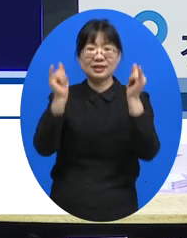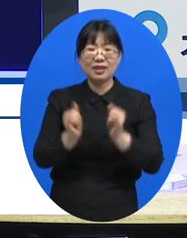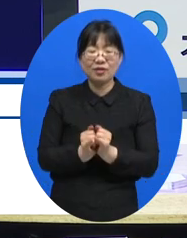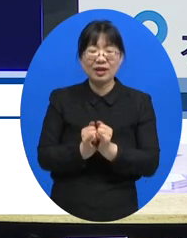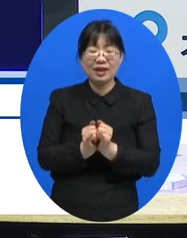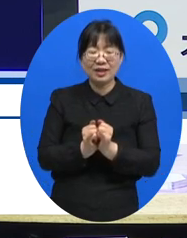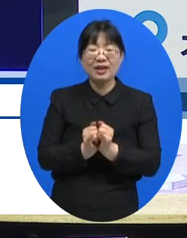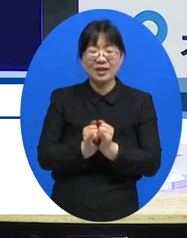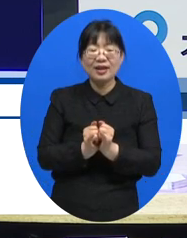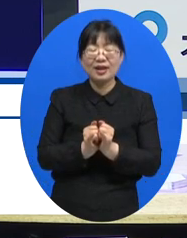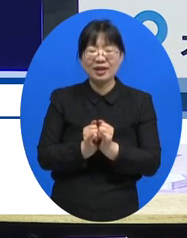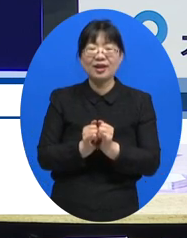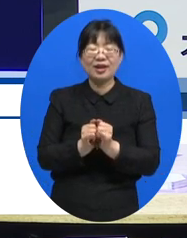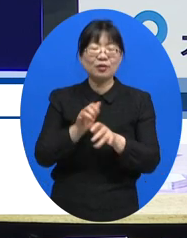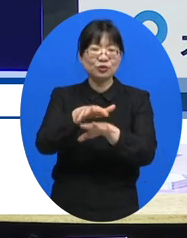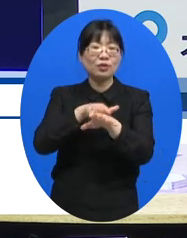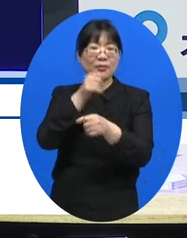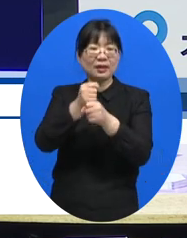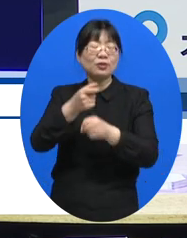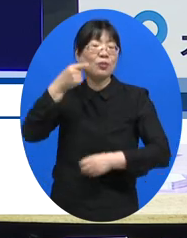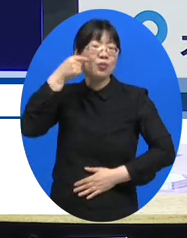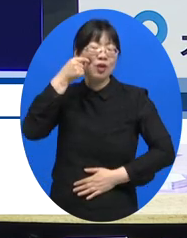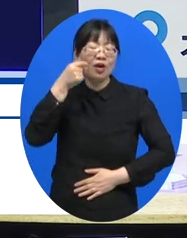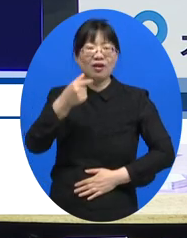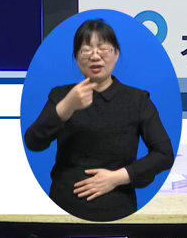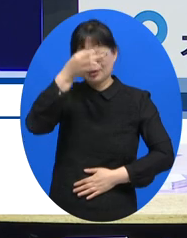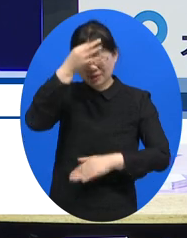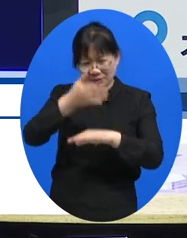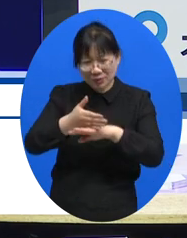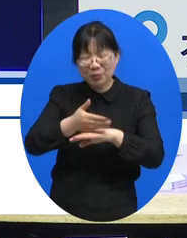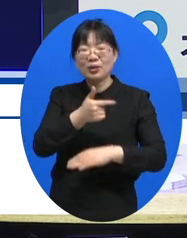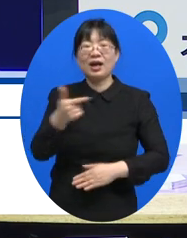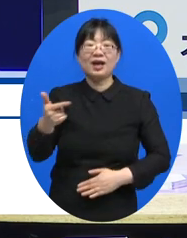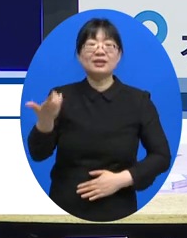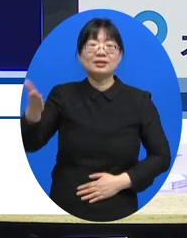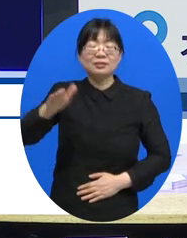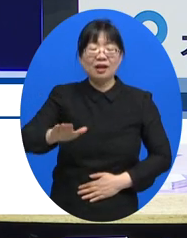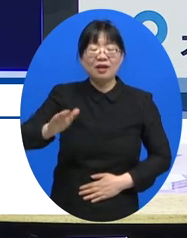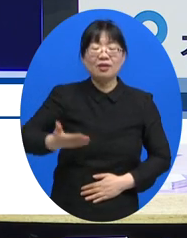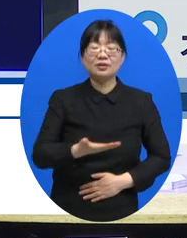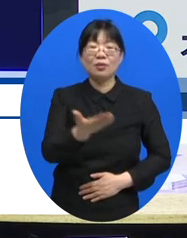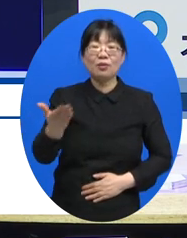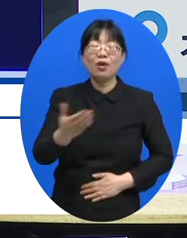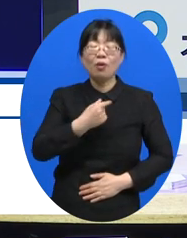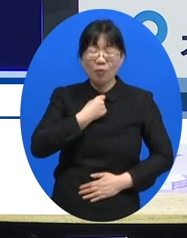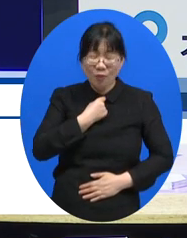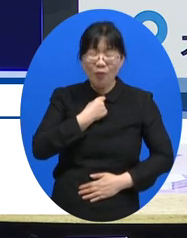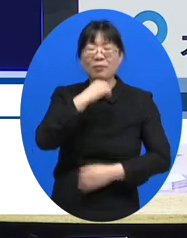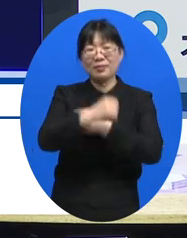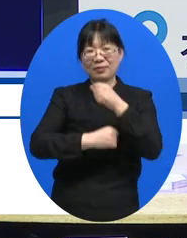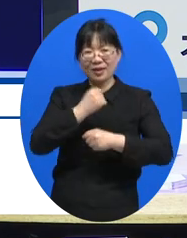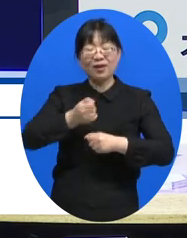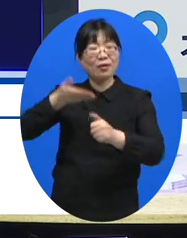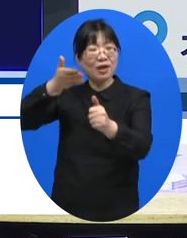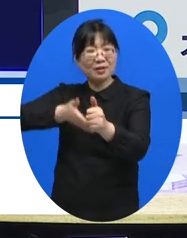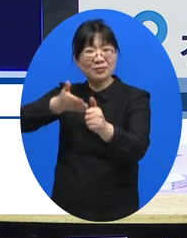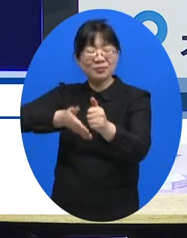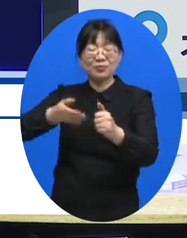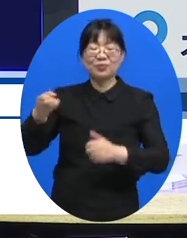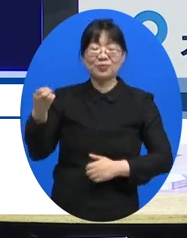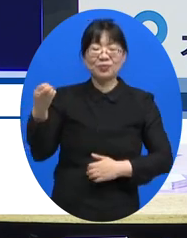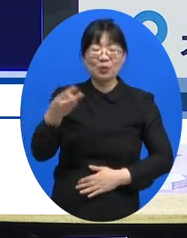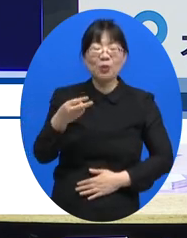사회 인센티브 구조를 만들지 못했습니다. 너무너무 죄송합니다. 그렇지만 여러분들 하고 싶은 거 하셨으면 좋겠어요.